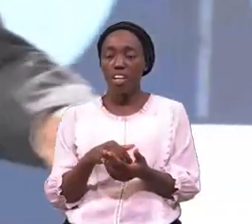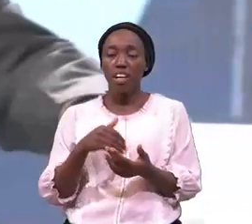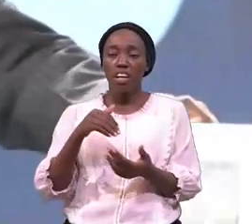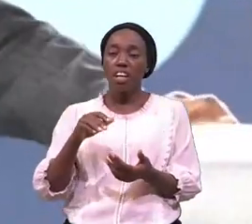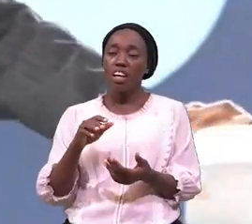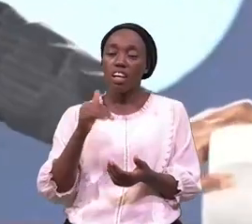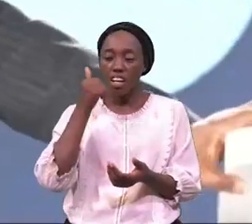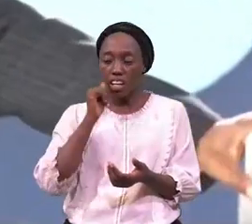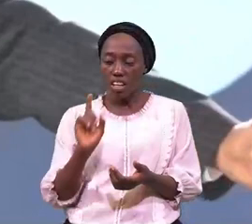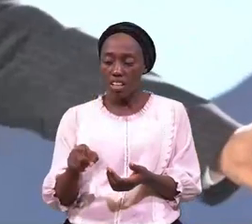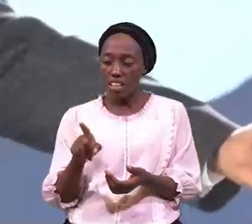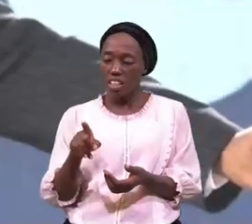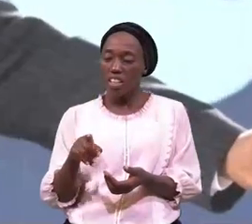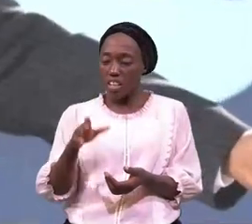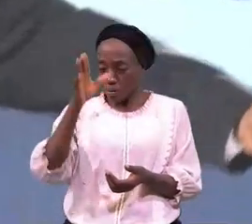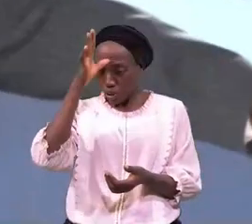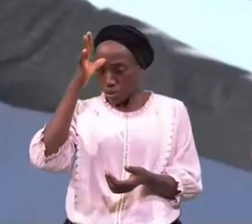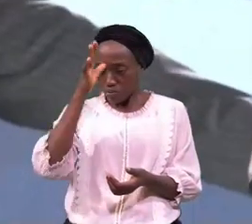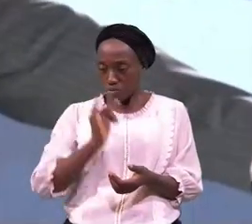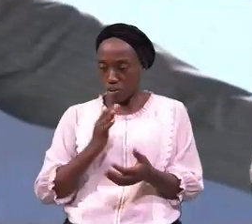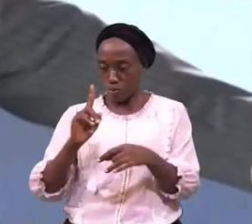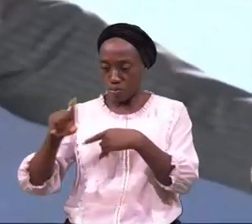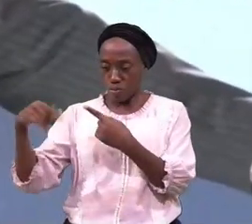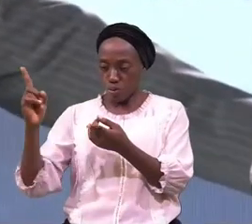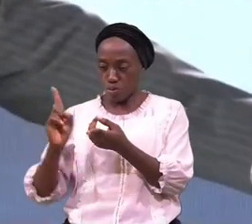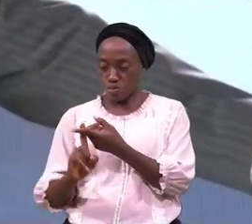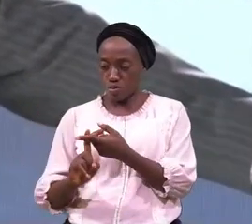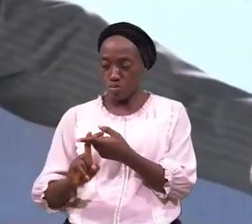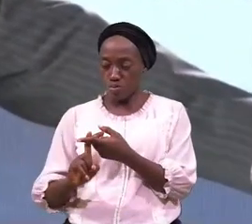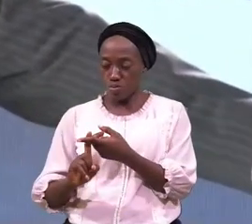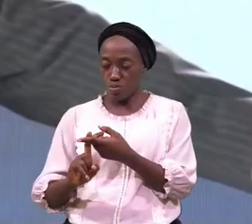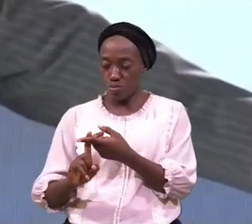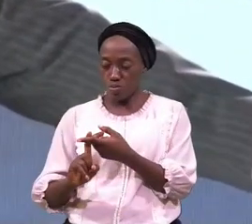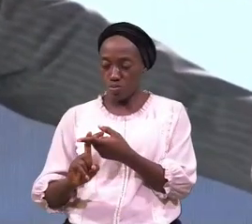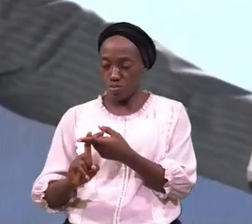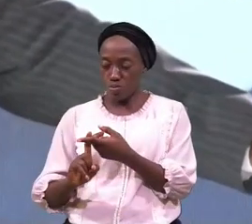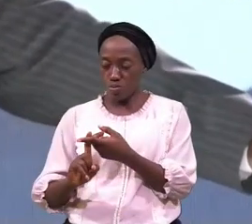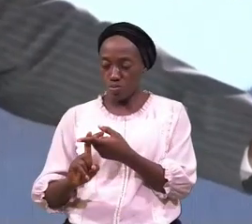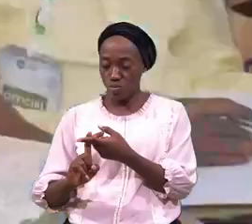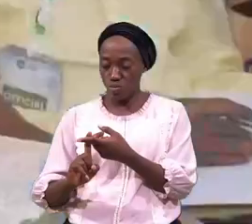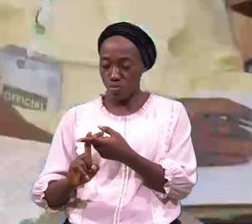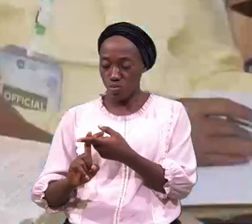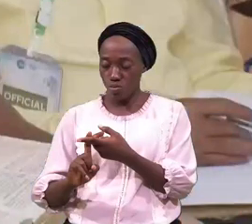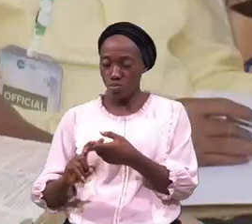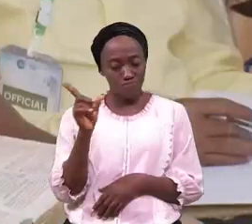Et la fille dit, papa, je vais aller en boîte de nuit. Plus ça